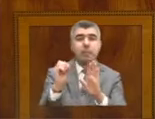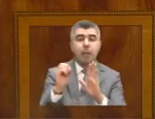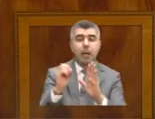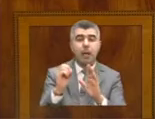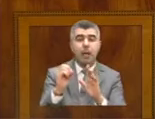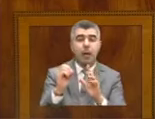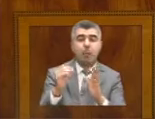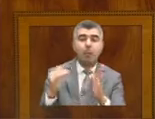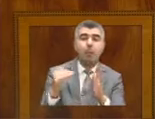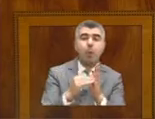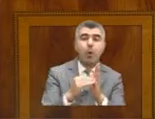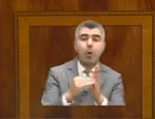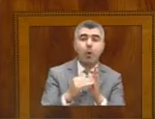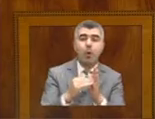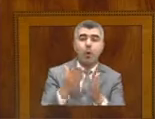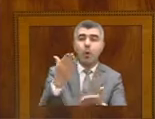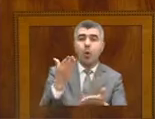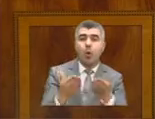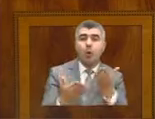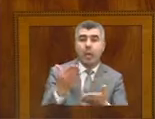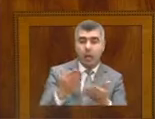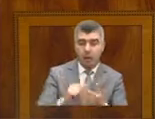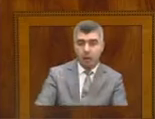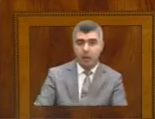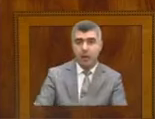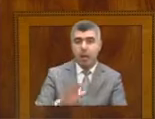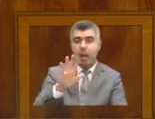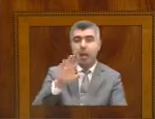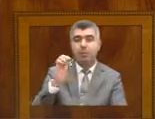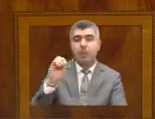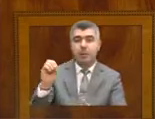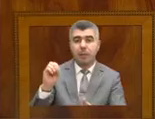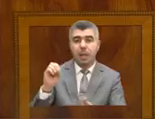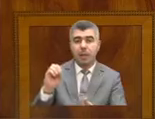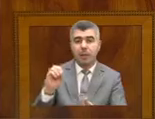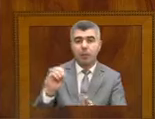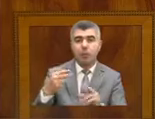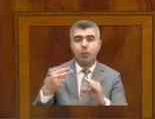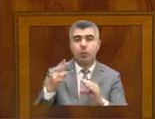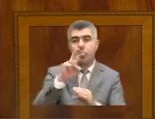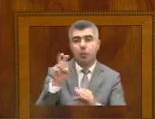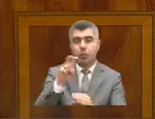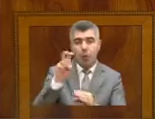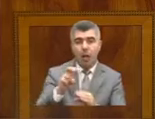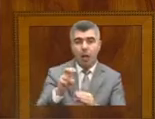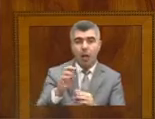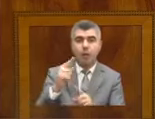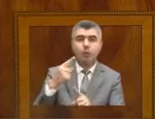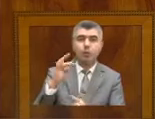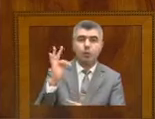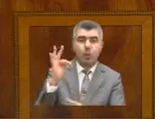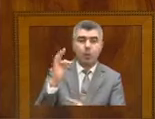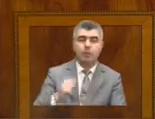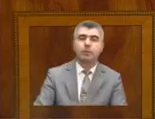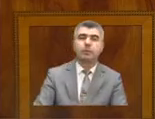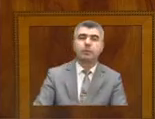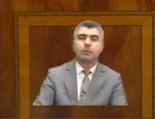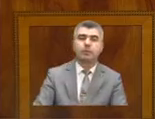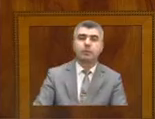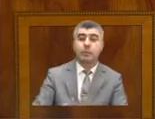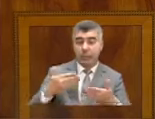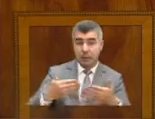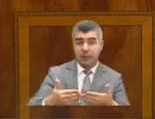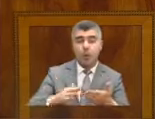قنطار، متوسط سعر غاز البوتان ل 500 دولار للطن. حضرات السيدات والسادة، كانت